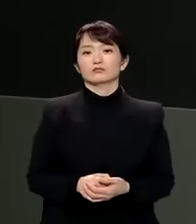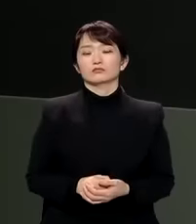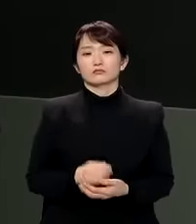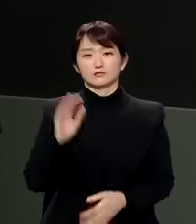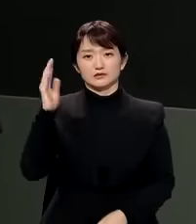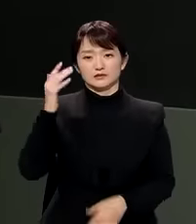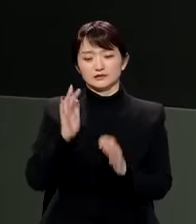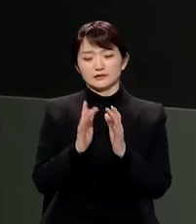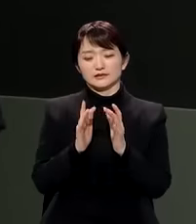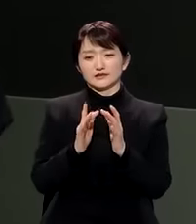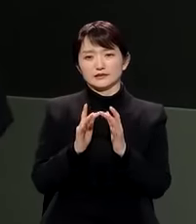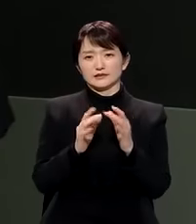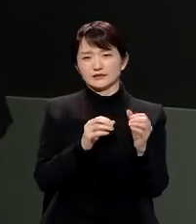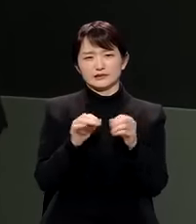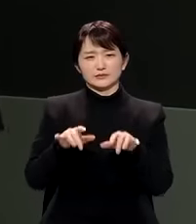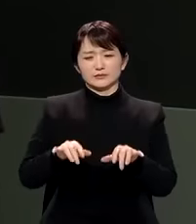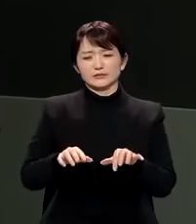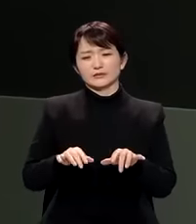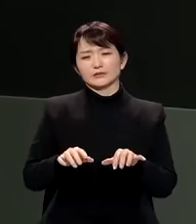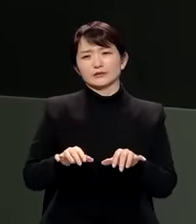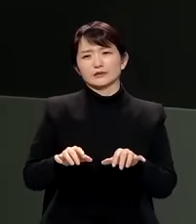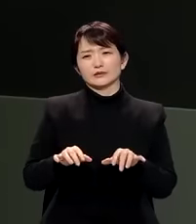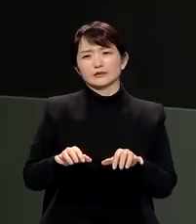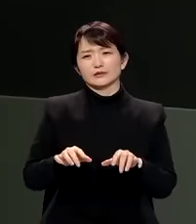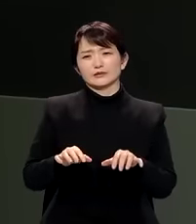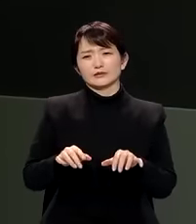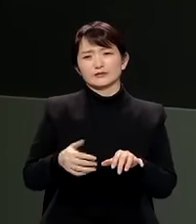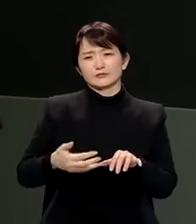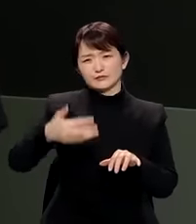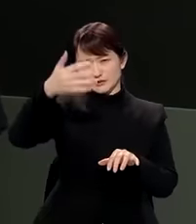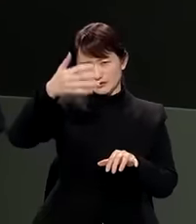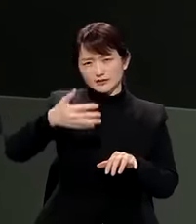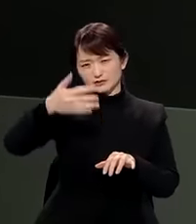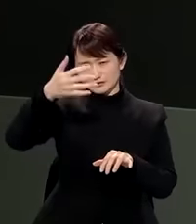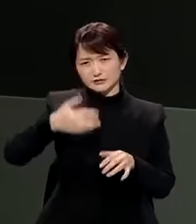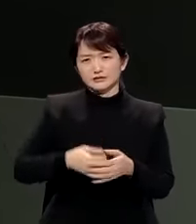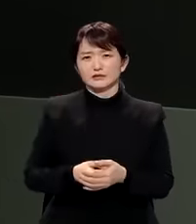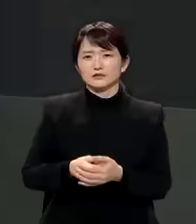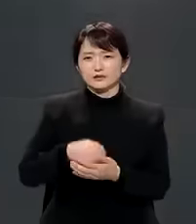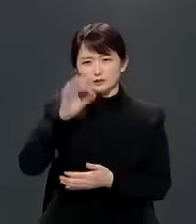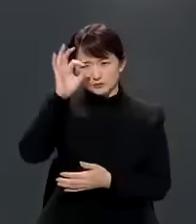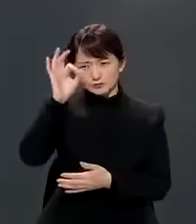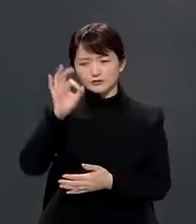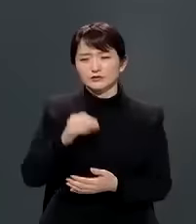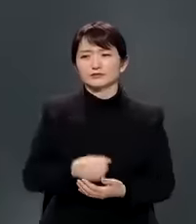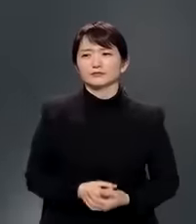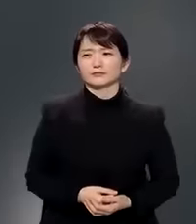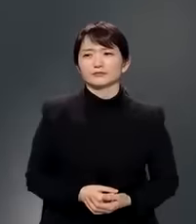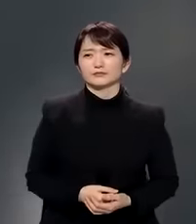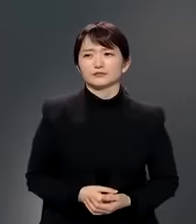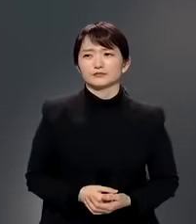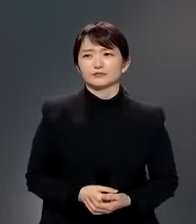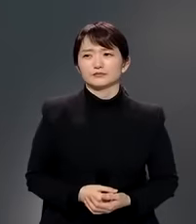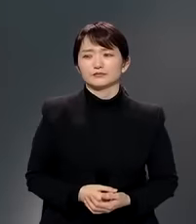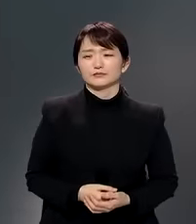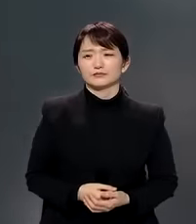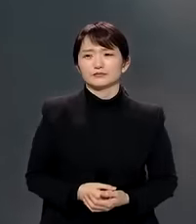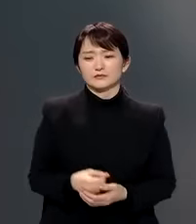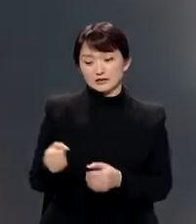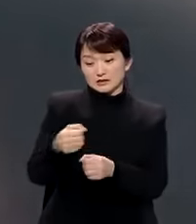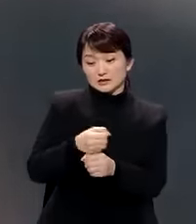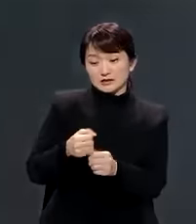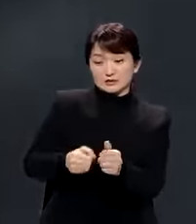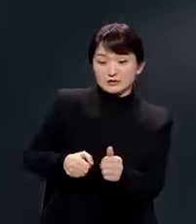이렇게 아 좀 안타까운 장면입니다 만나보시죠 자 등에 짐을 진